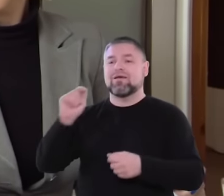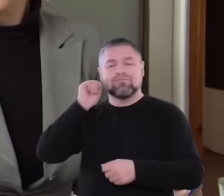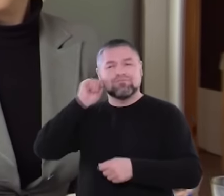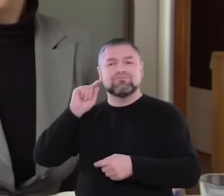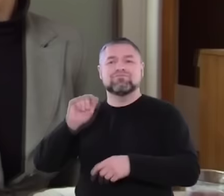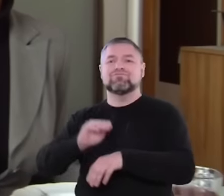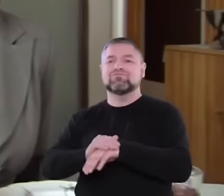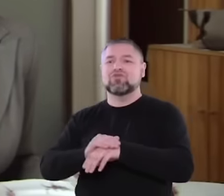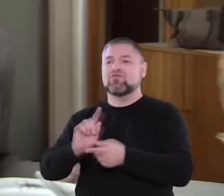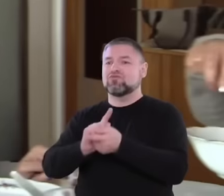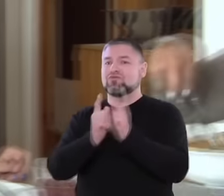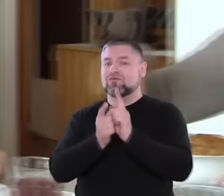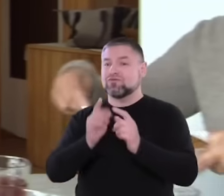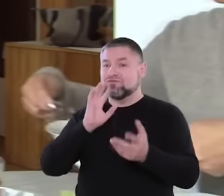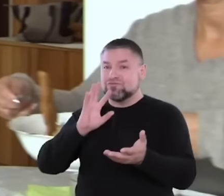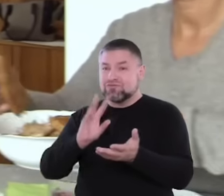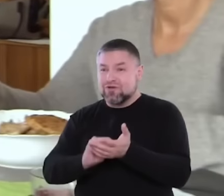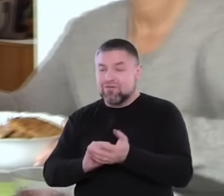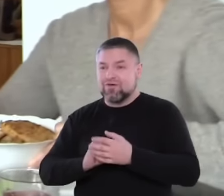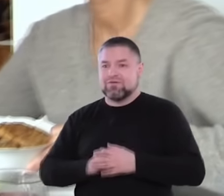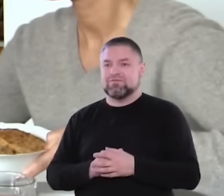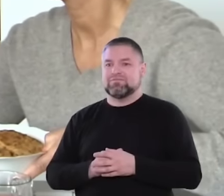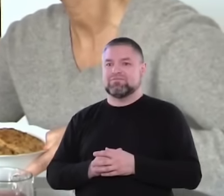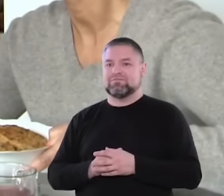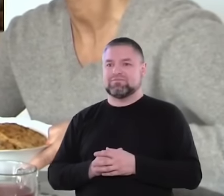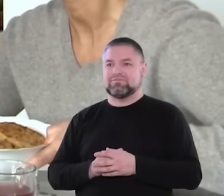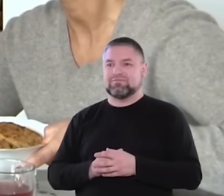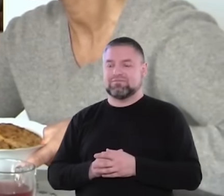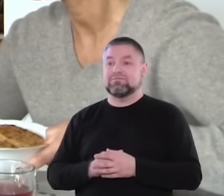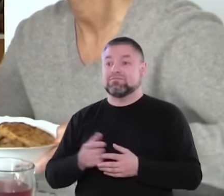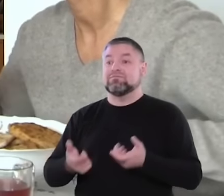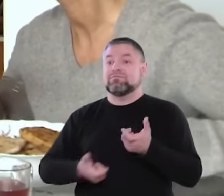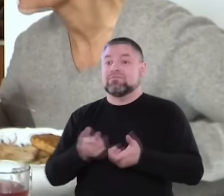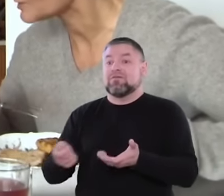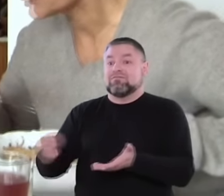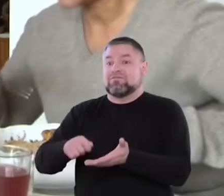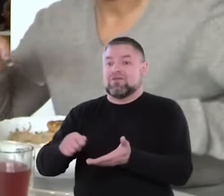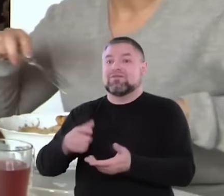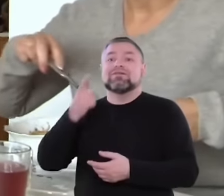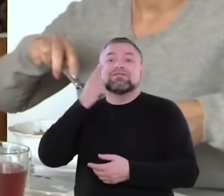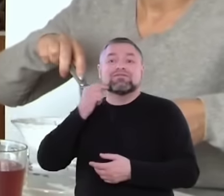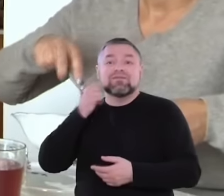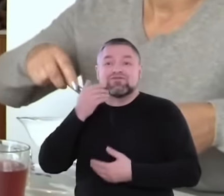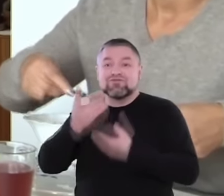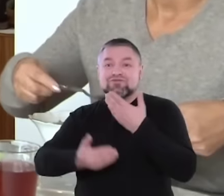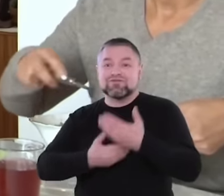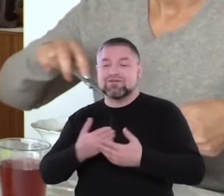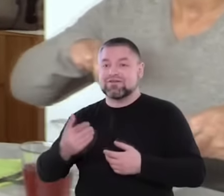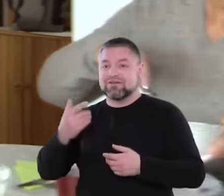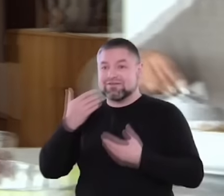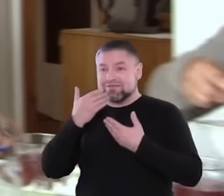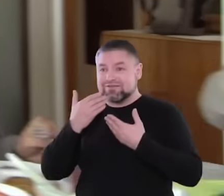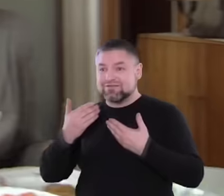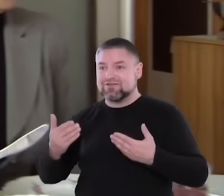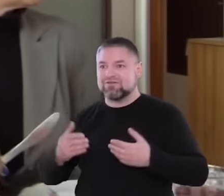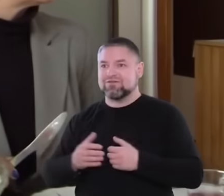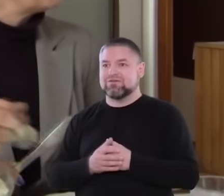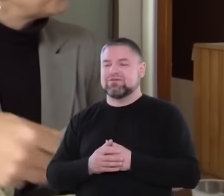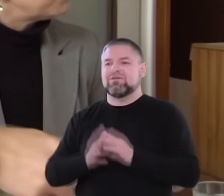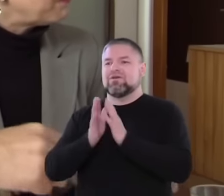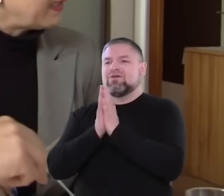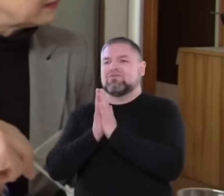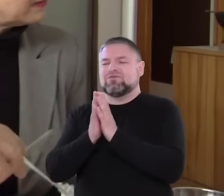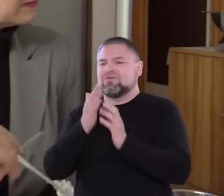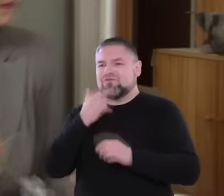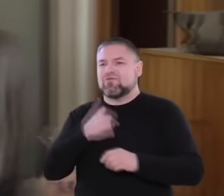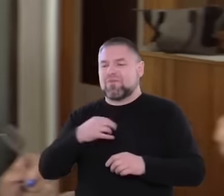się tam z przyjaciółkami. Ale co znowu? Pawełek, nakładaj. Smacznego, pani. Dziękuję bardzo, ale proszę nie